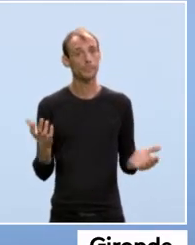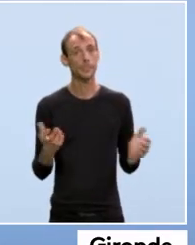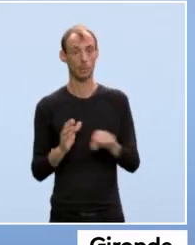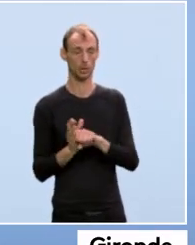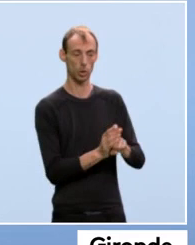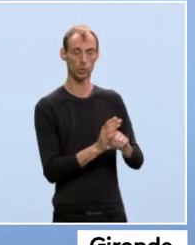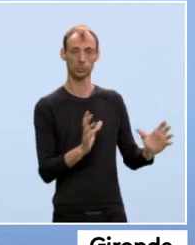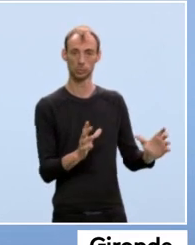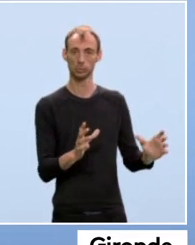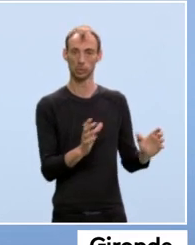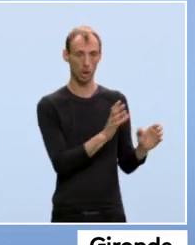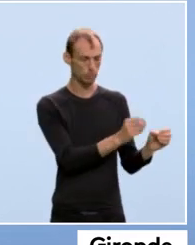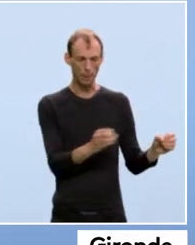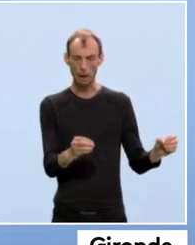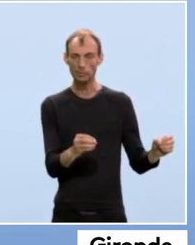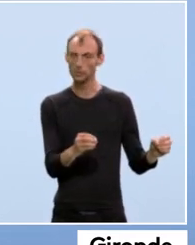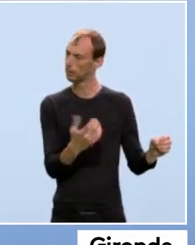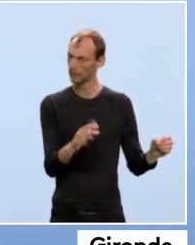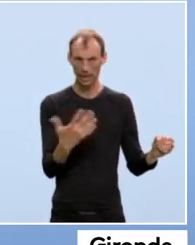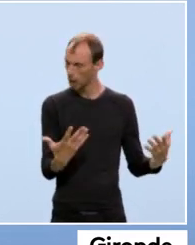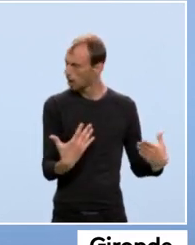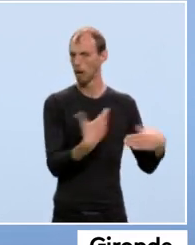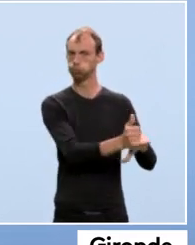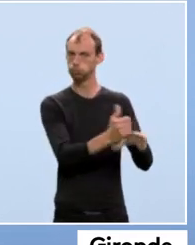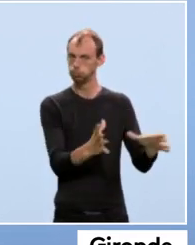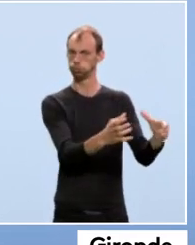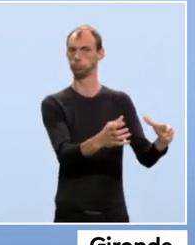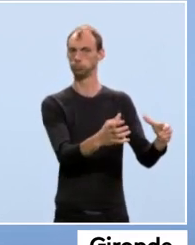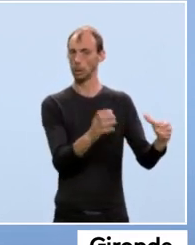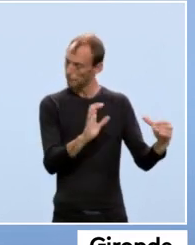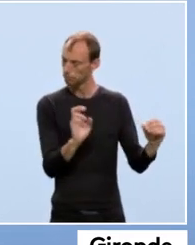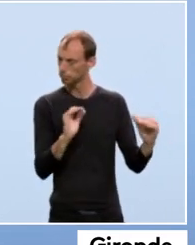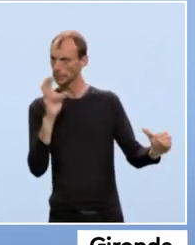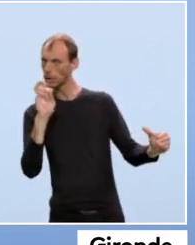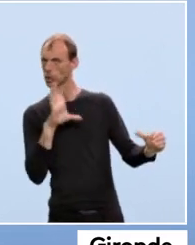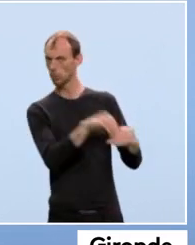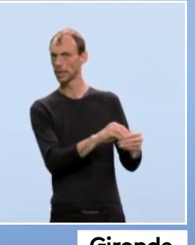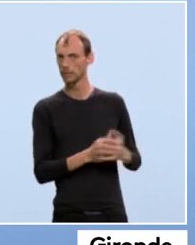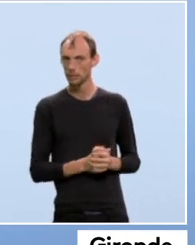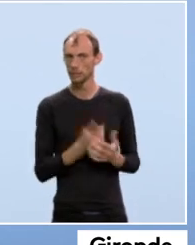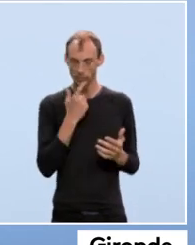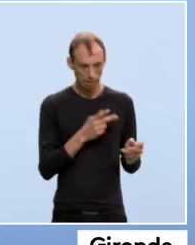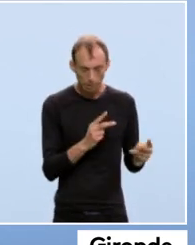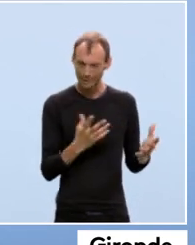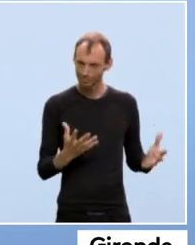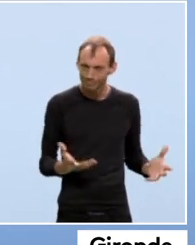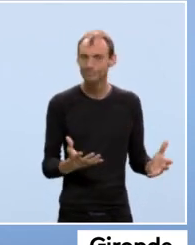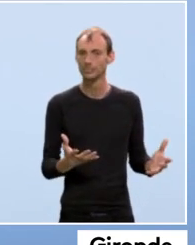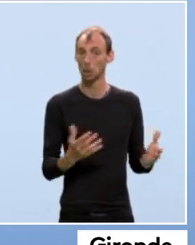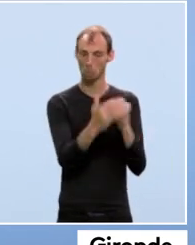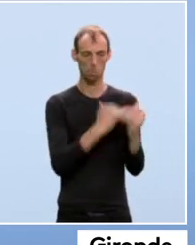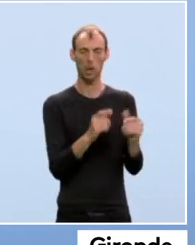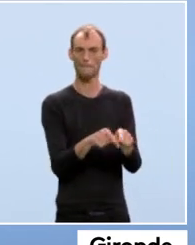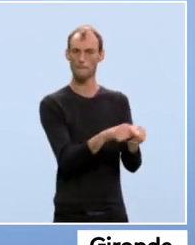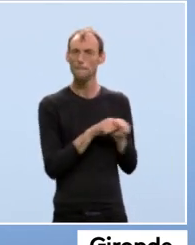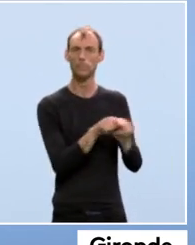de s'unir ainsi que les écologistes qui est une dynamique qui soit créée qui est un programme commun en effet ça